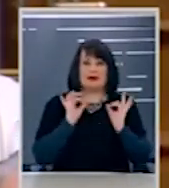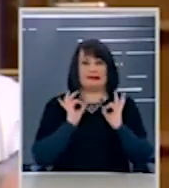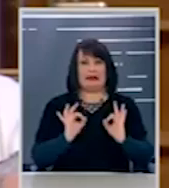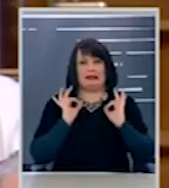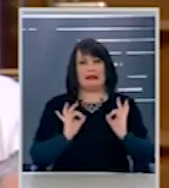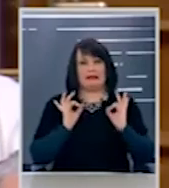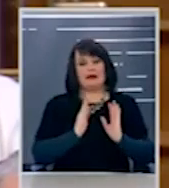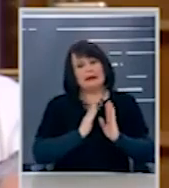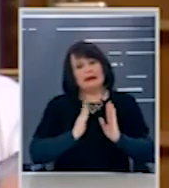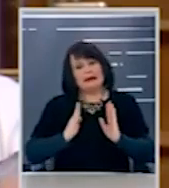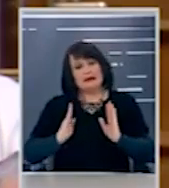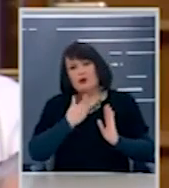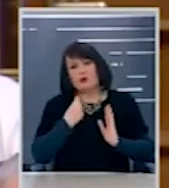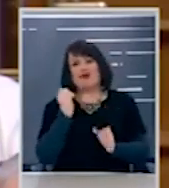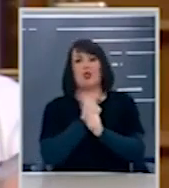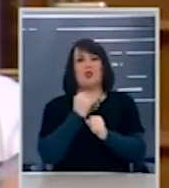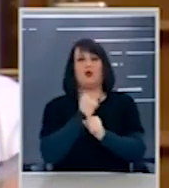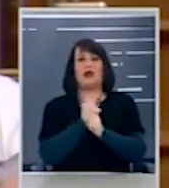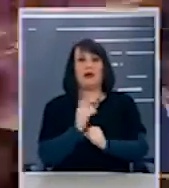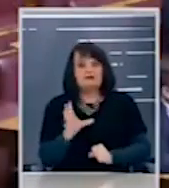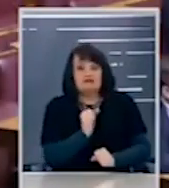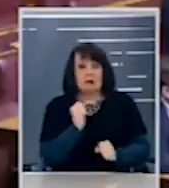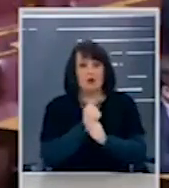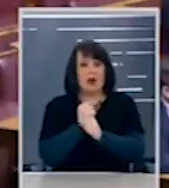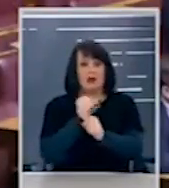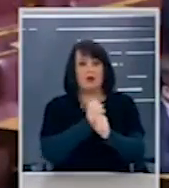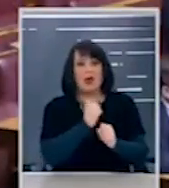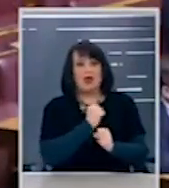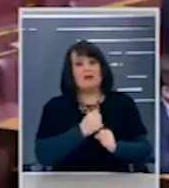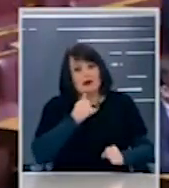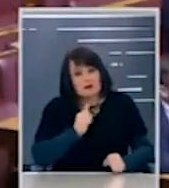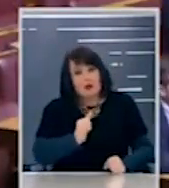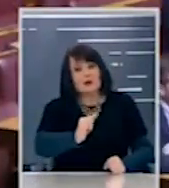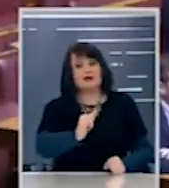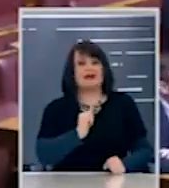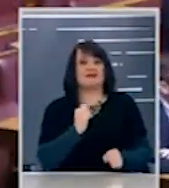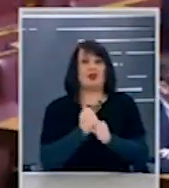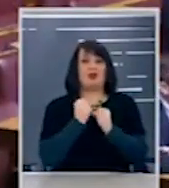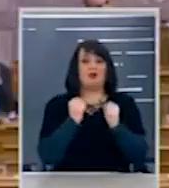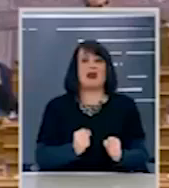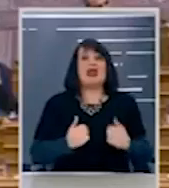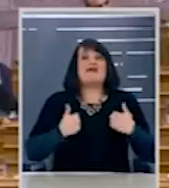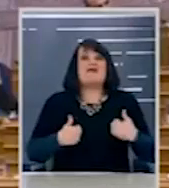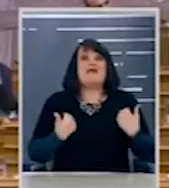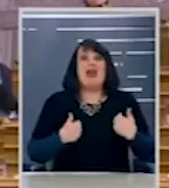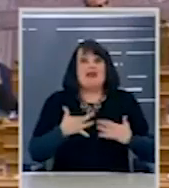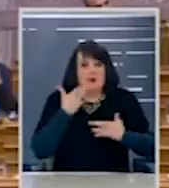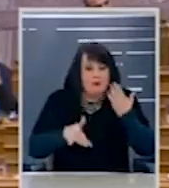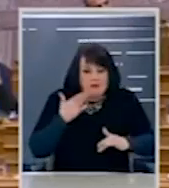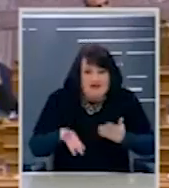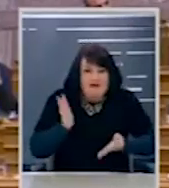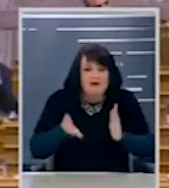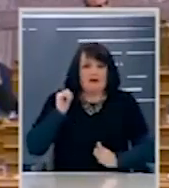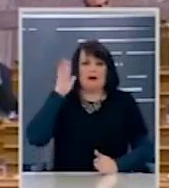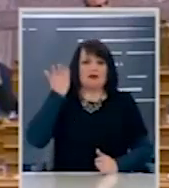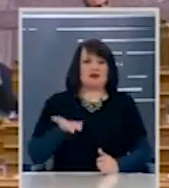στην εργασία και να βρούνε θέσεις εργασίας σταθερές, μόνιμες, τα νέα παιδιά που φεύγουν στο εξωτερικό. Να